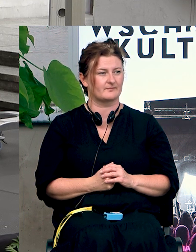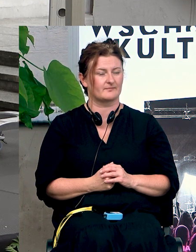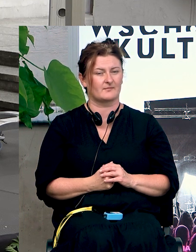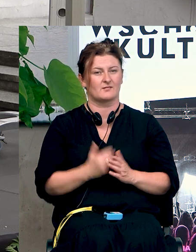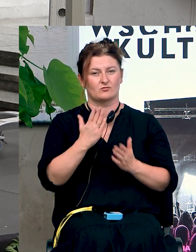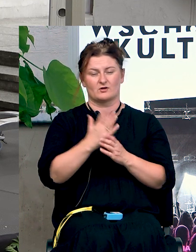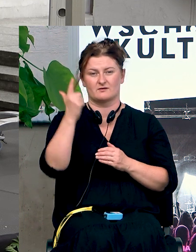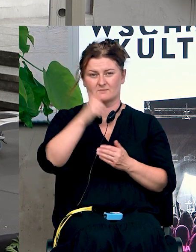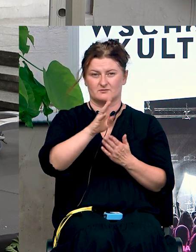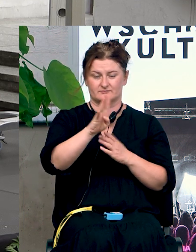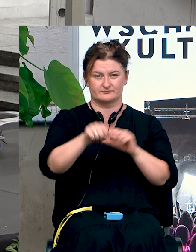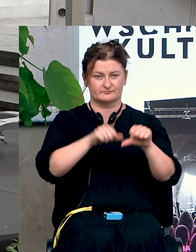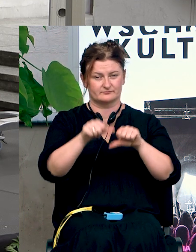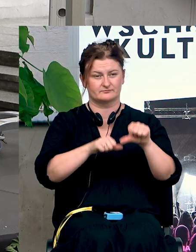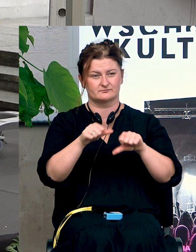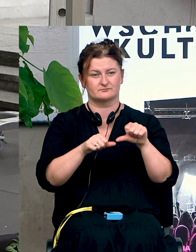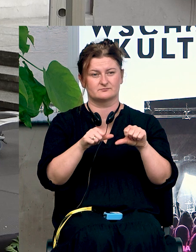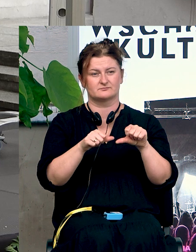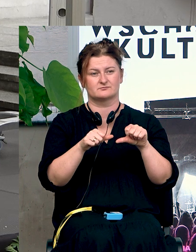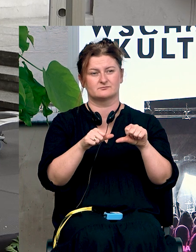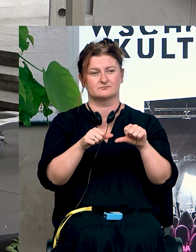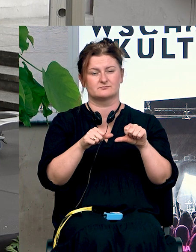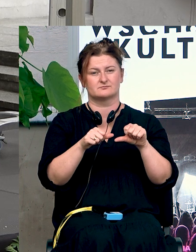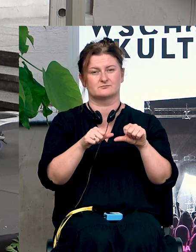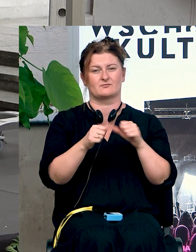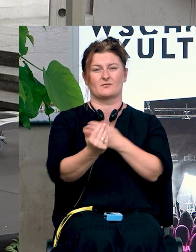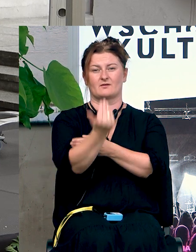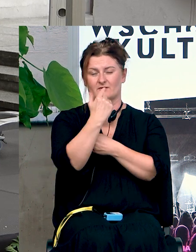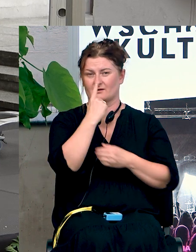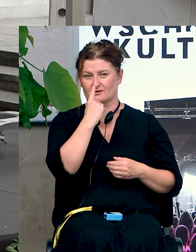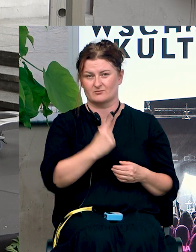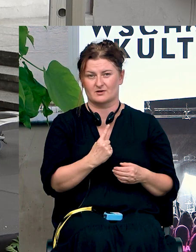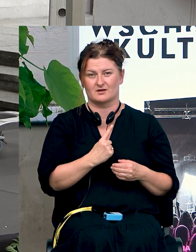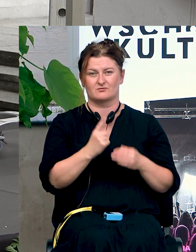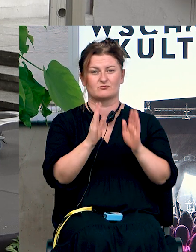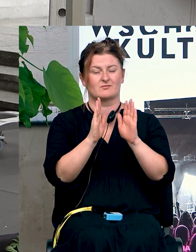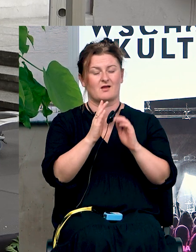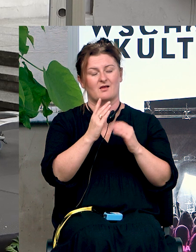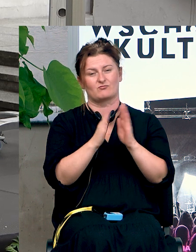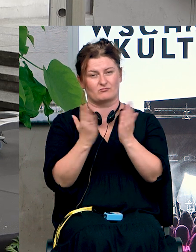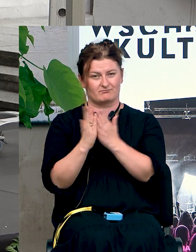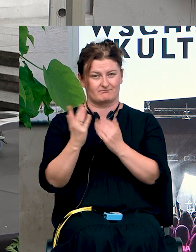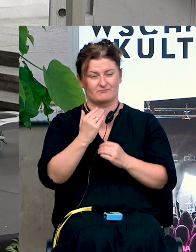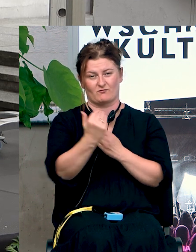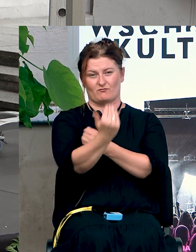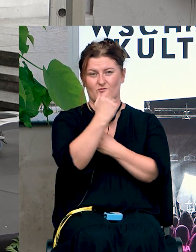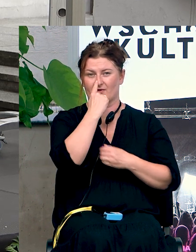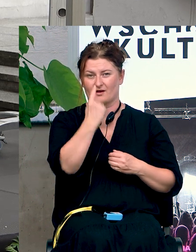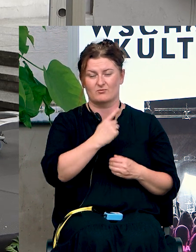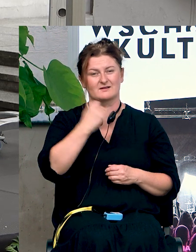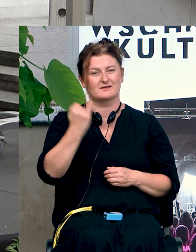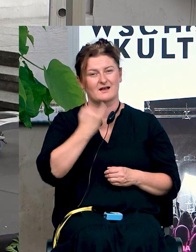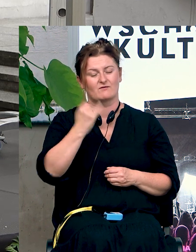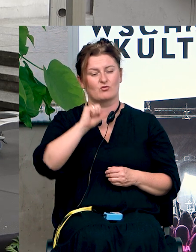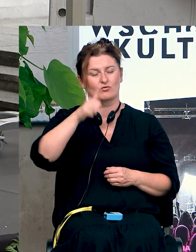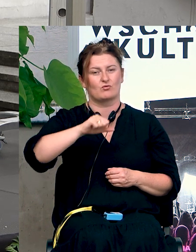Od 2014 roku ten Wschodni Ekspres, ten literacki Wschodni Ekspres jedzie co roku